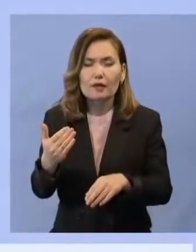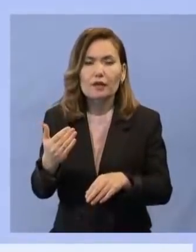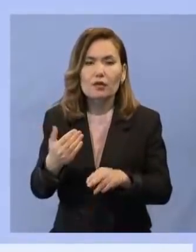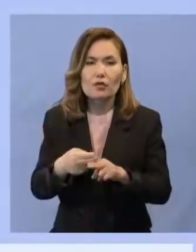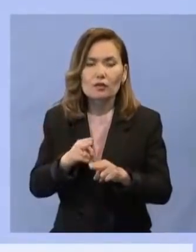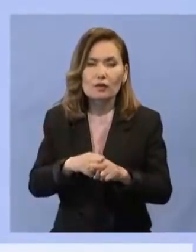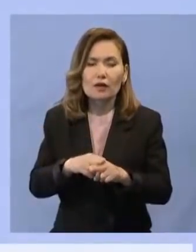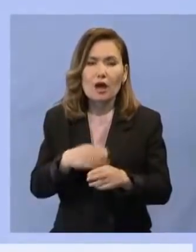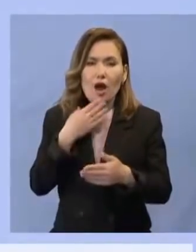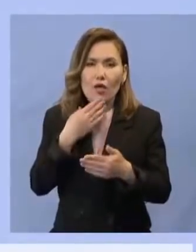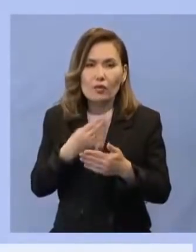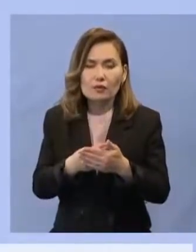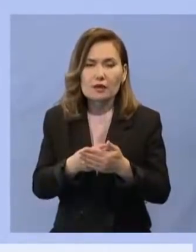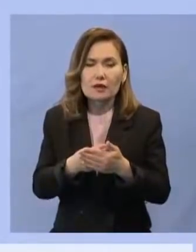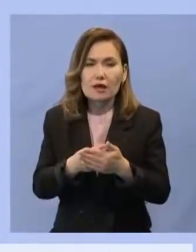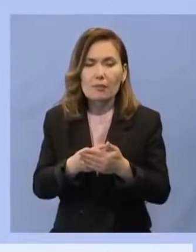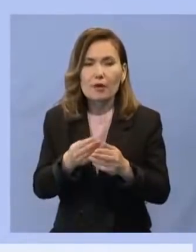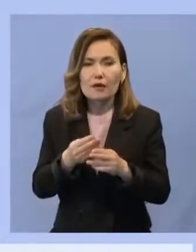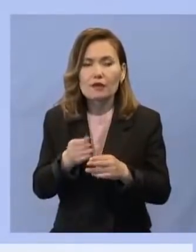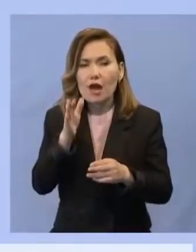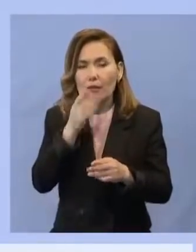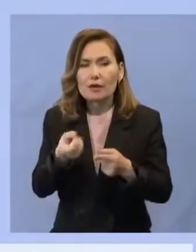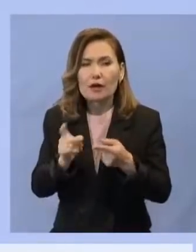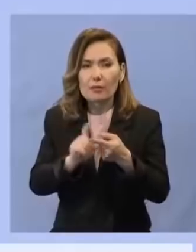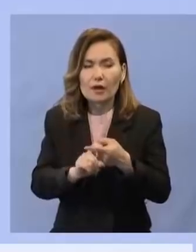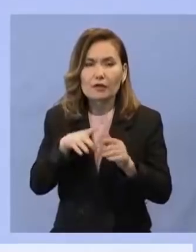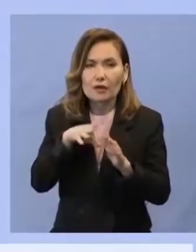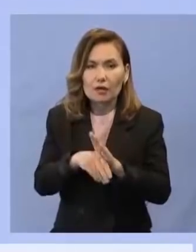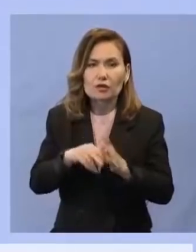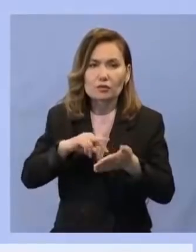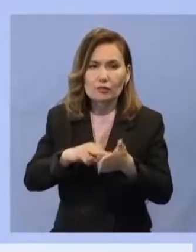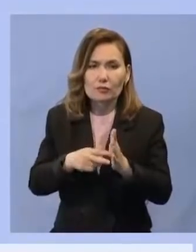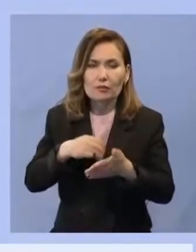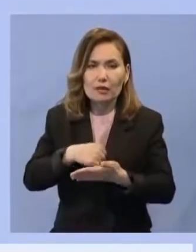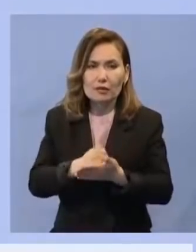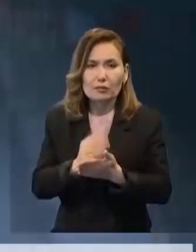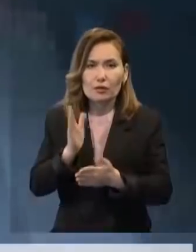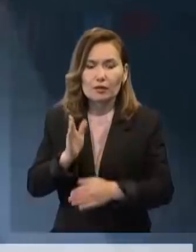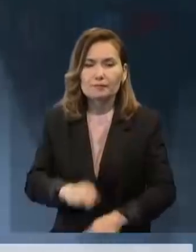өтті, өзінің мерзіміне қатысты сол іс-шараның ішінде бекітілетін болады.